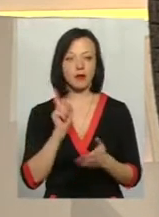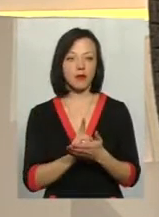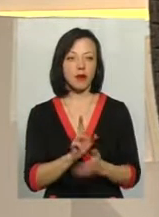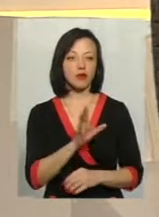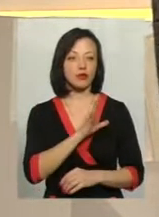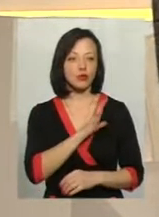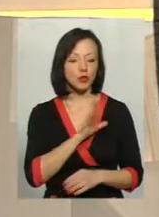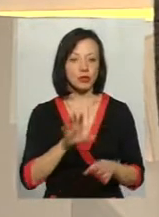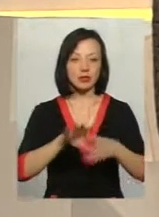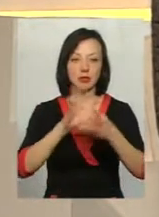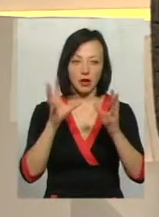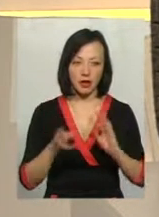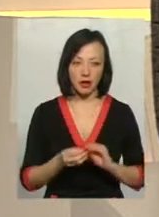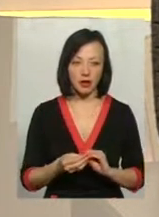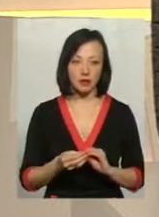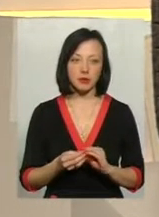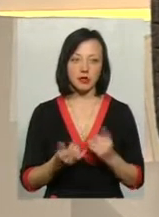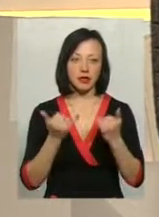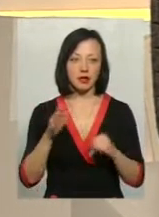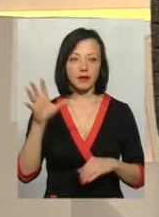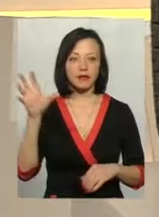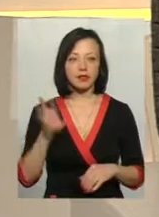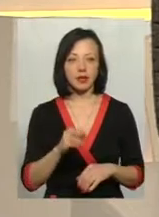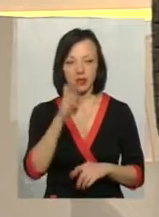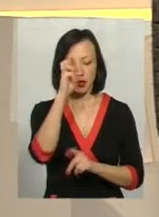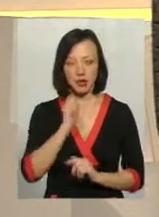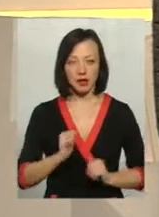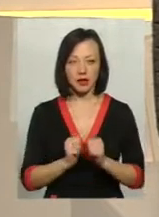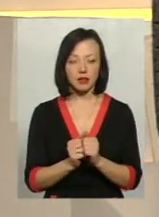бути загальними для всієї країни,